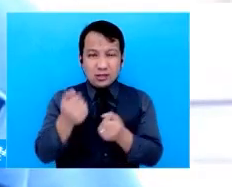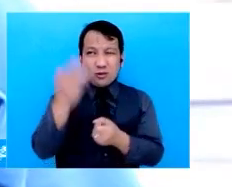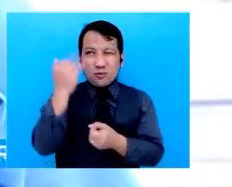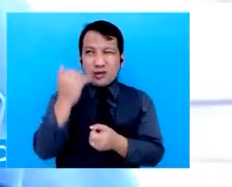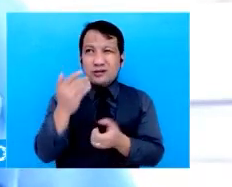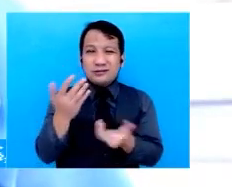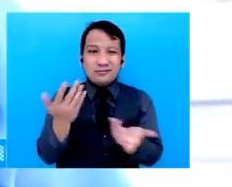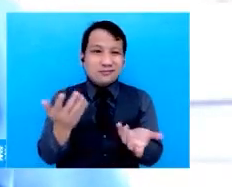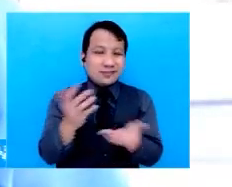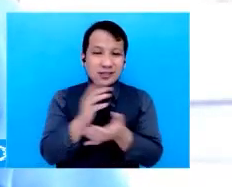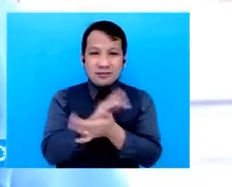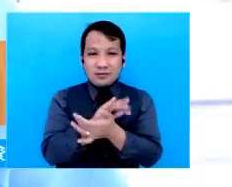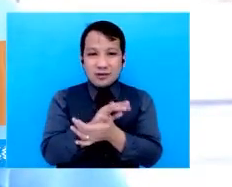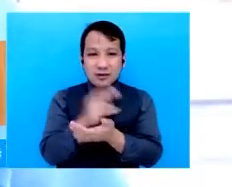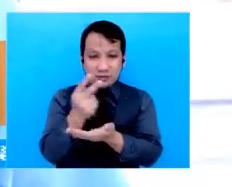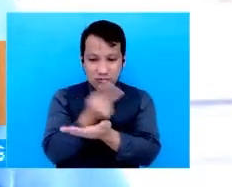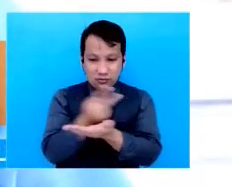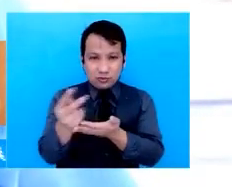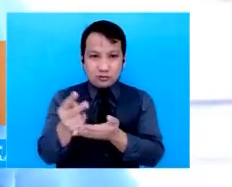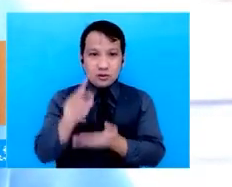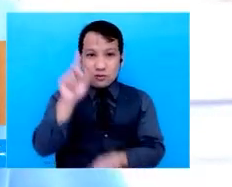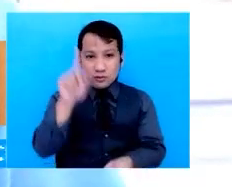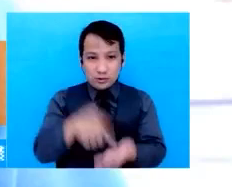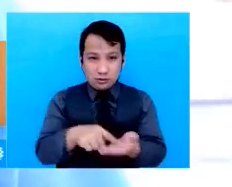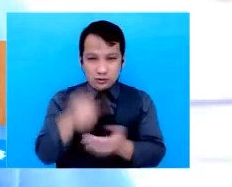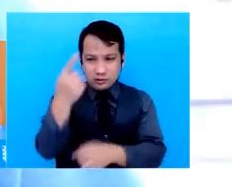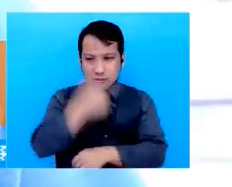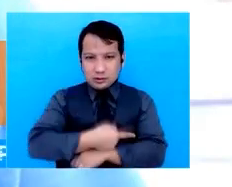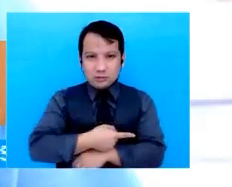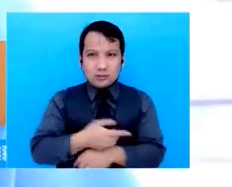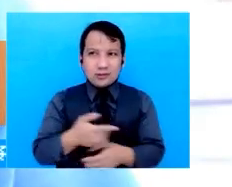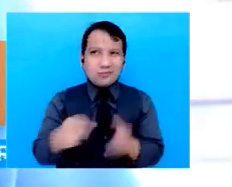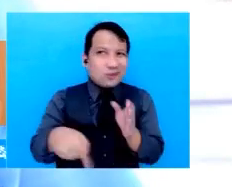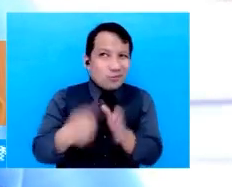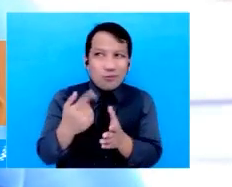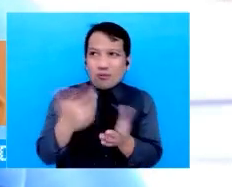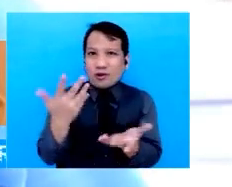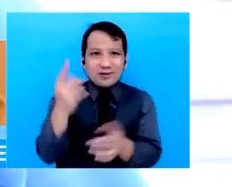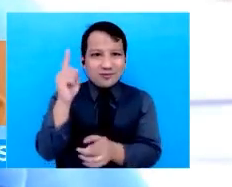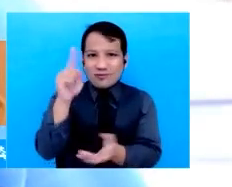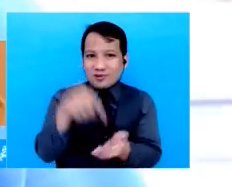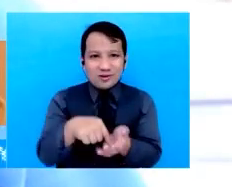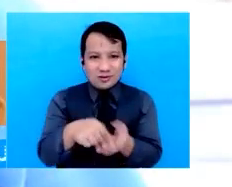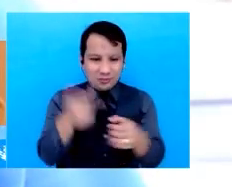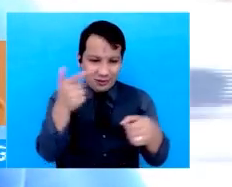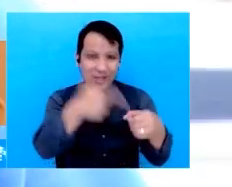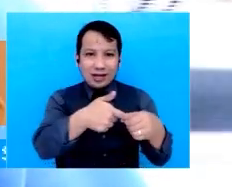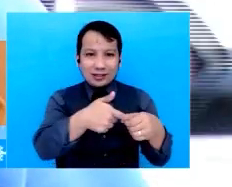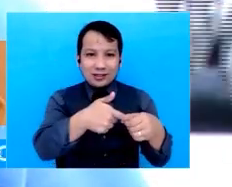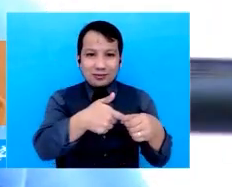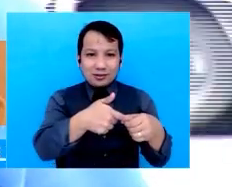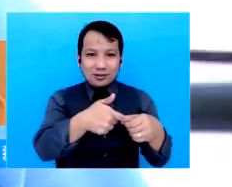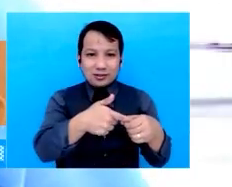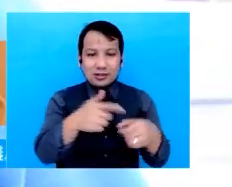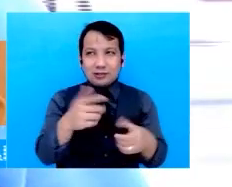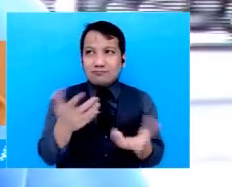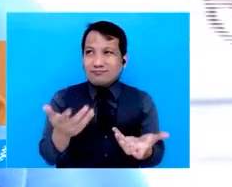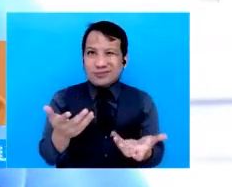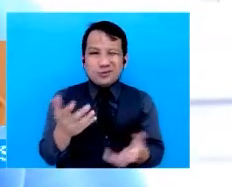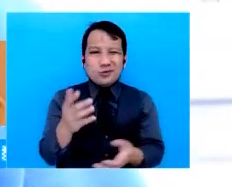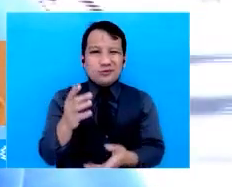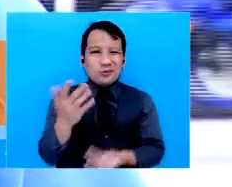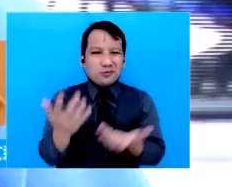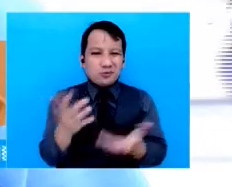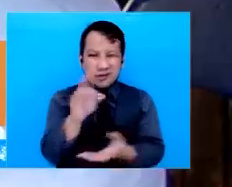kasi 1,000 isang araw, wala nang 1,000 ka eh. Ang ikakarga ko naman sa diesel yun, mga kahit palagay ko